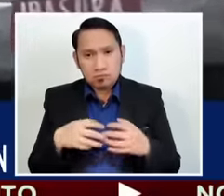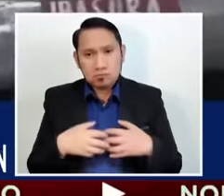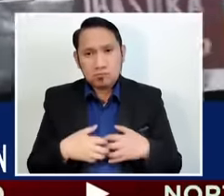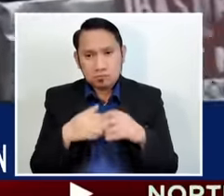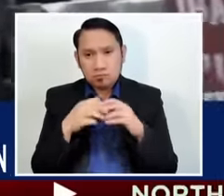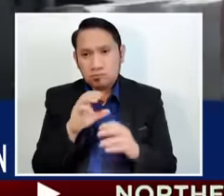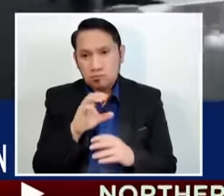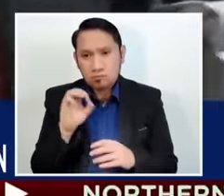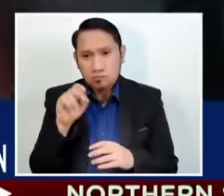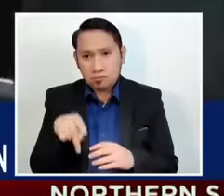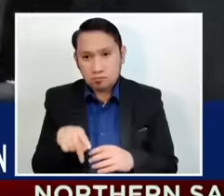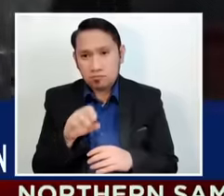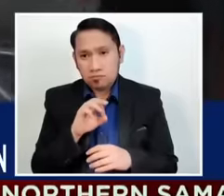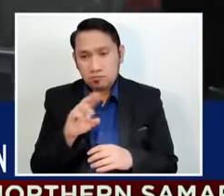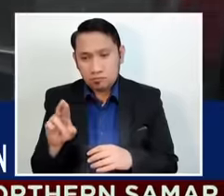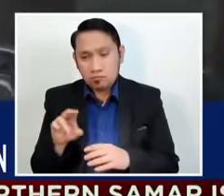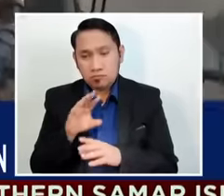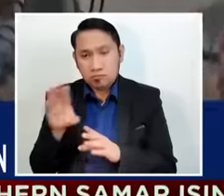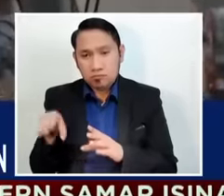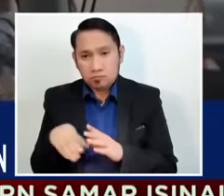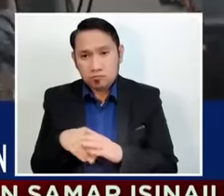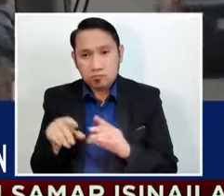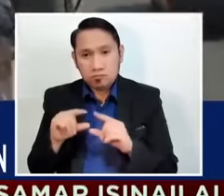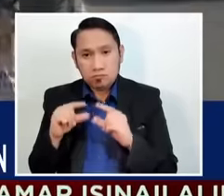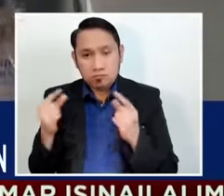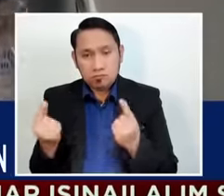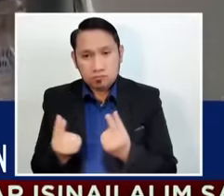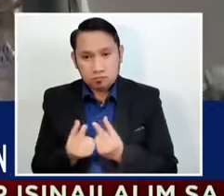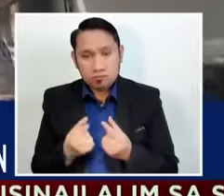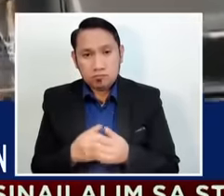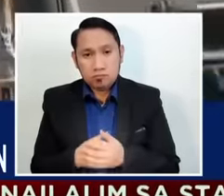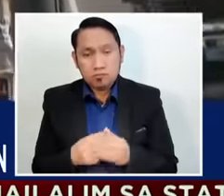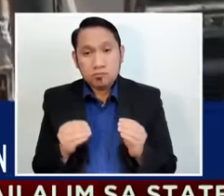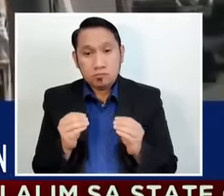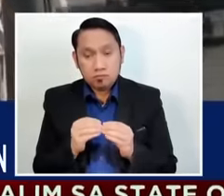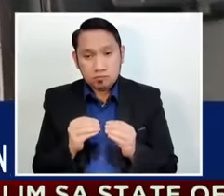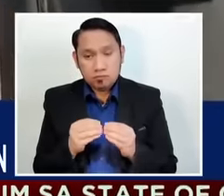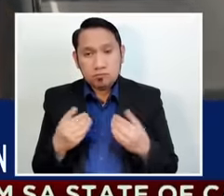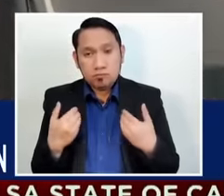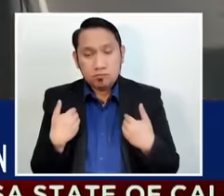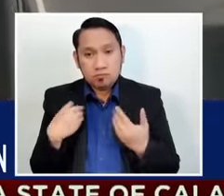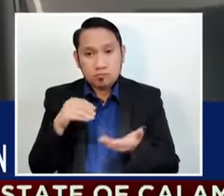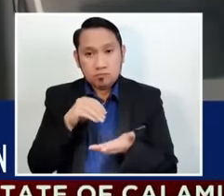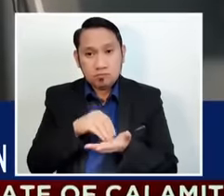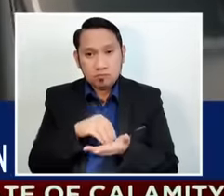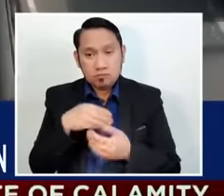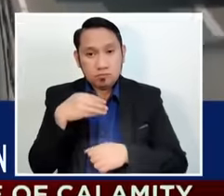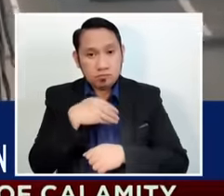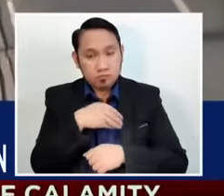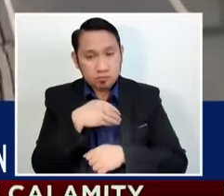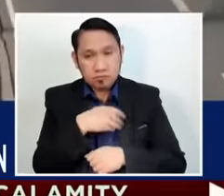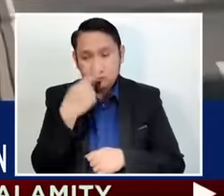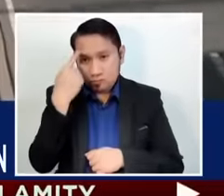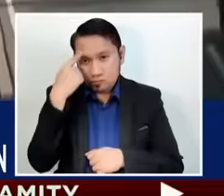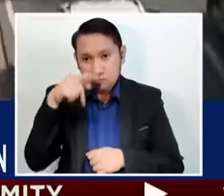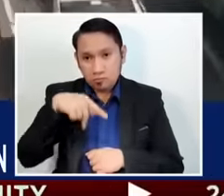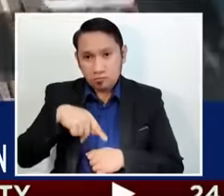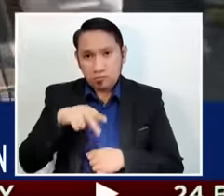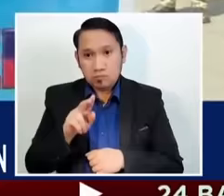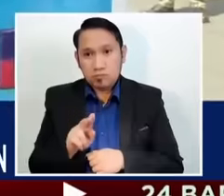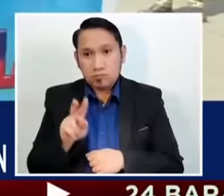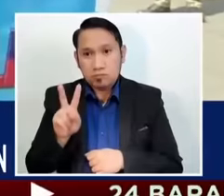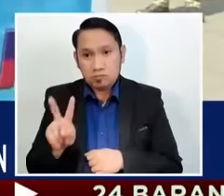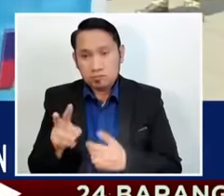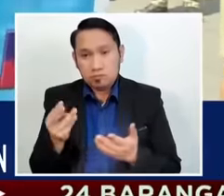o sumama sa isang grupo ang mga jeepney operators para mas madaling makapangutang sa bangko para sa PUV modernization